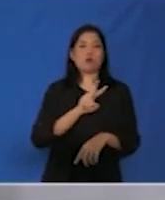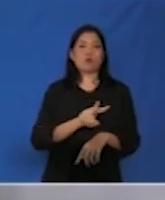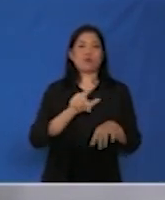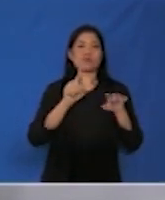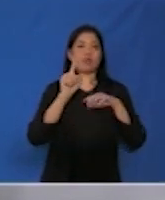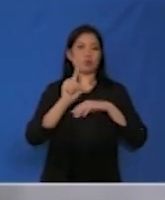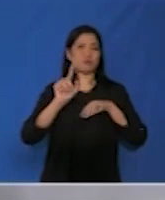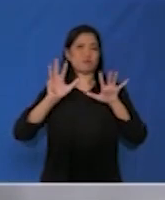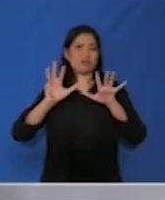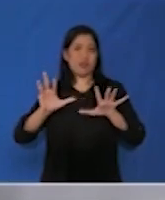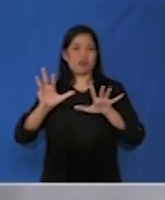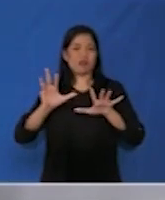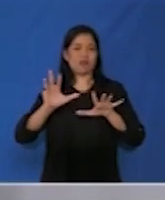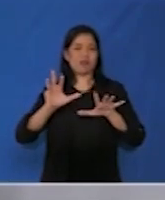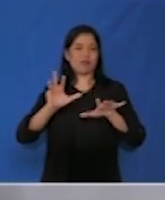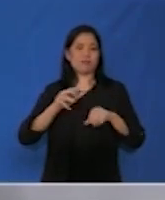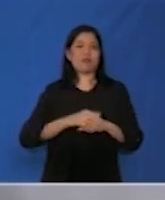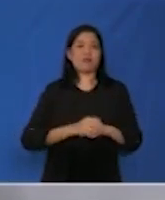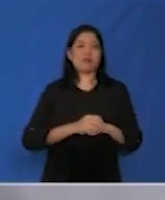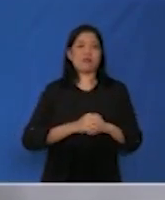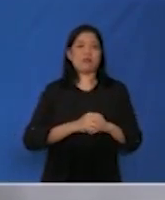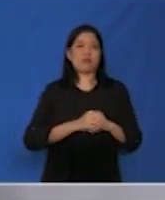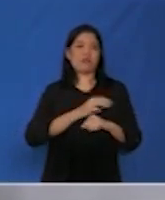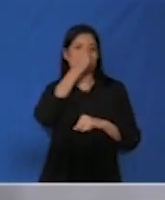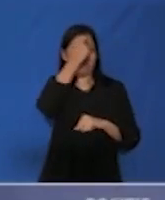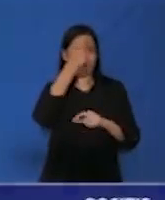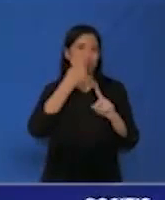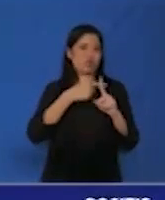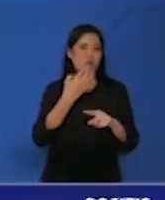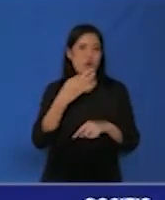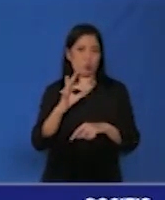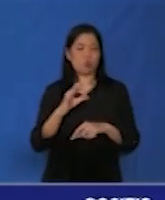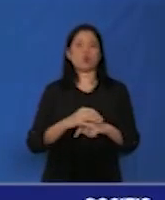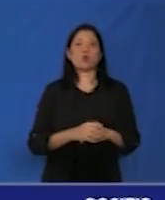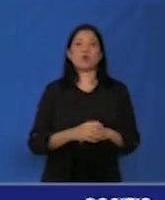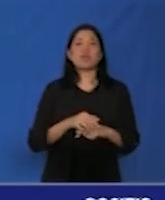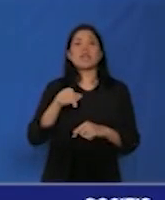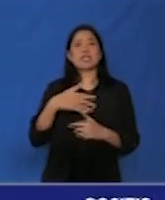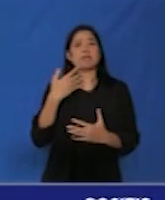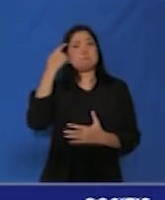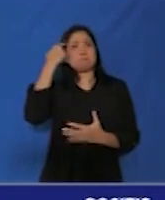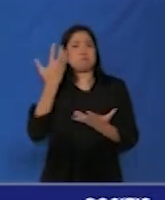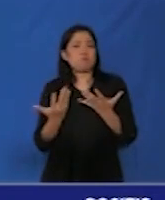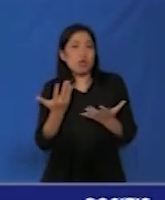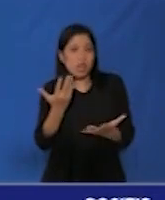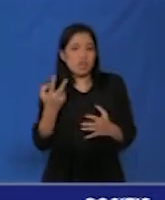219 kasus baru Artinya bahwa ini adalah diperkirakan infeksinya